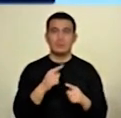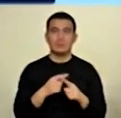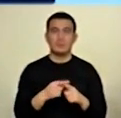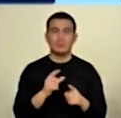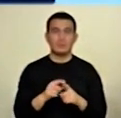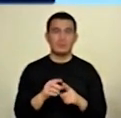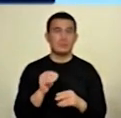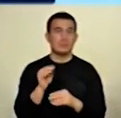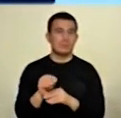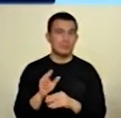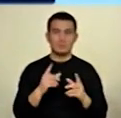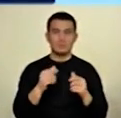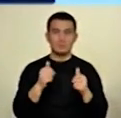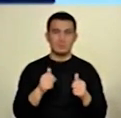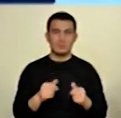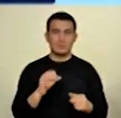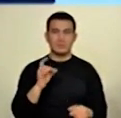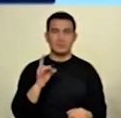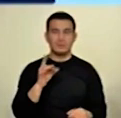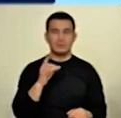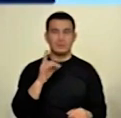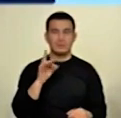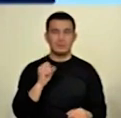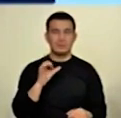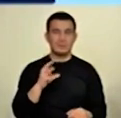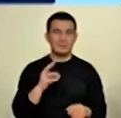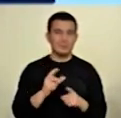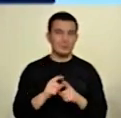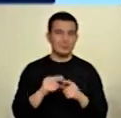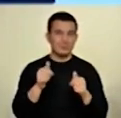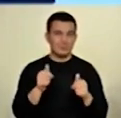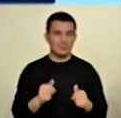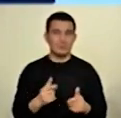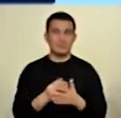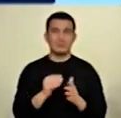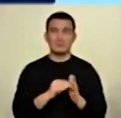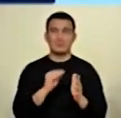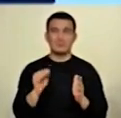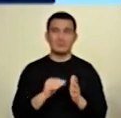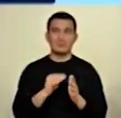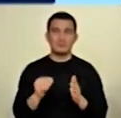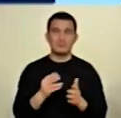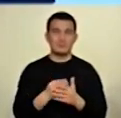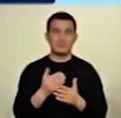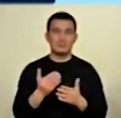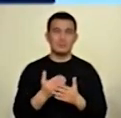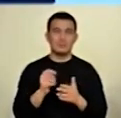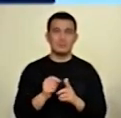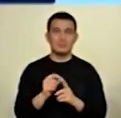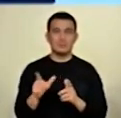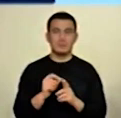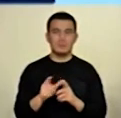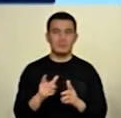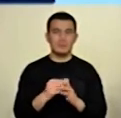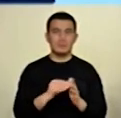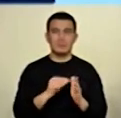marta bosamiz. Bu yerda mana ikki xil rasm yuklash tugmachasini tanladik va mana bu yerga rasm yuklash uchun zagruzka tugmasini bir marta bosdik